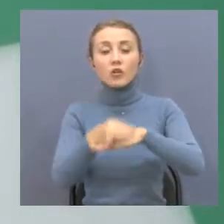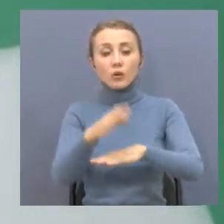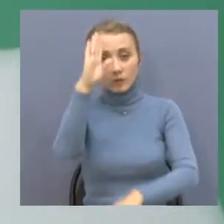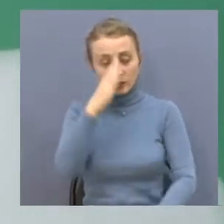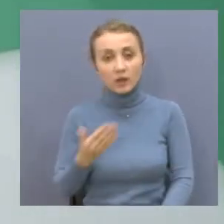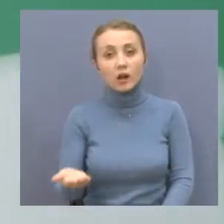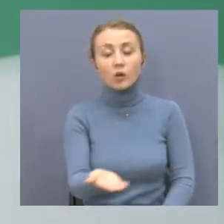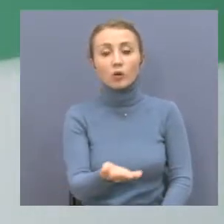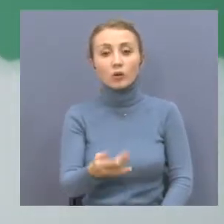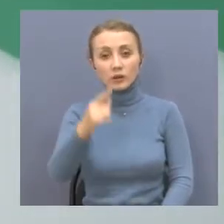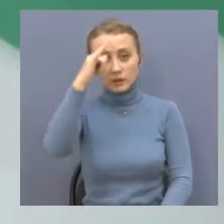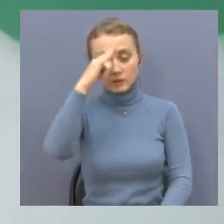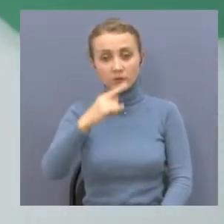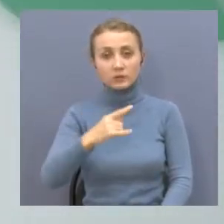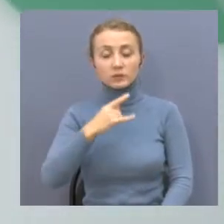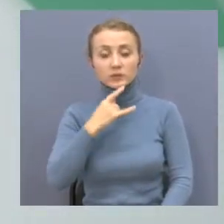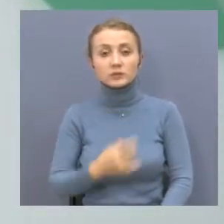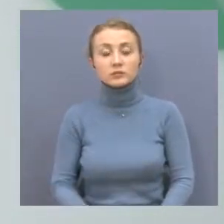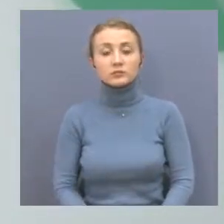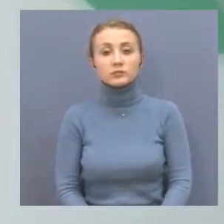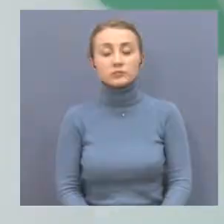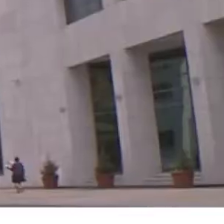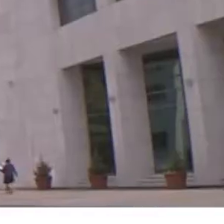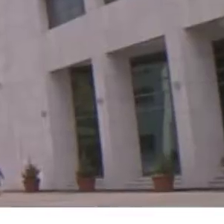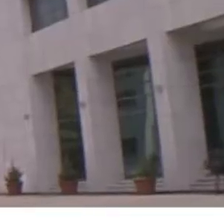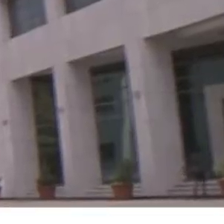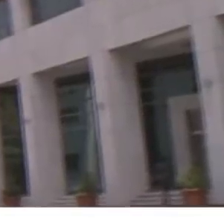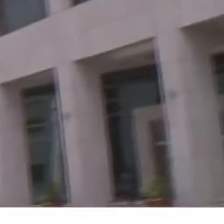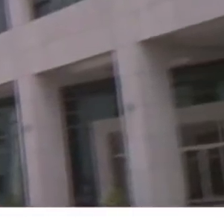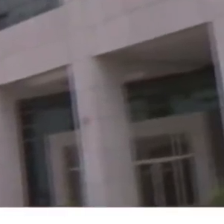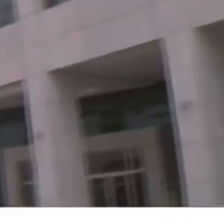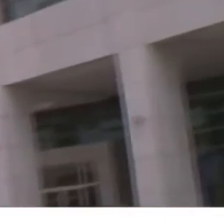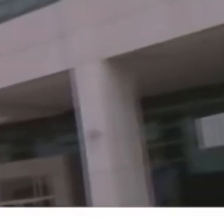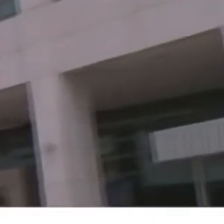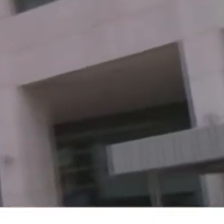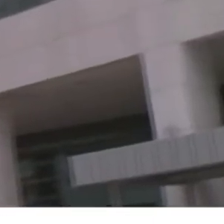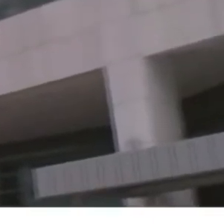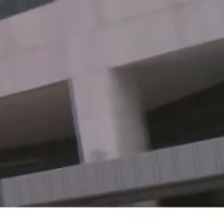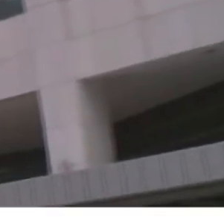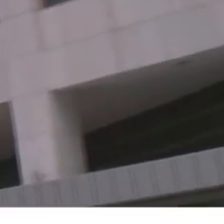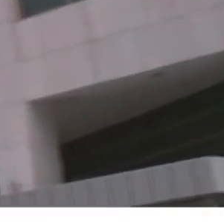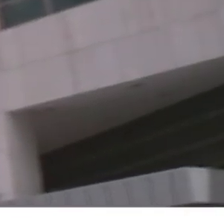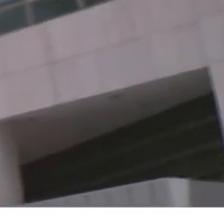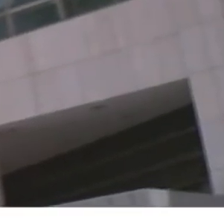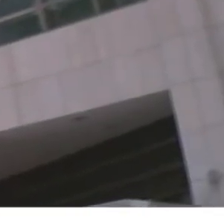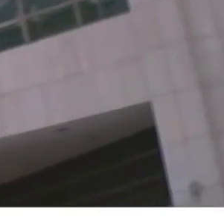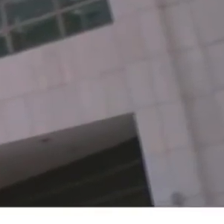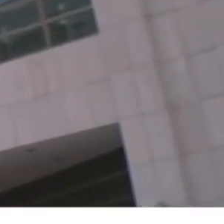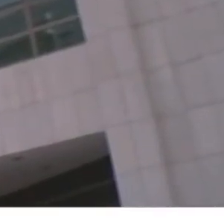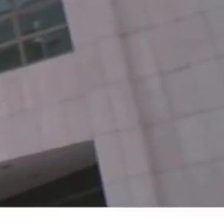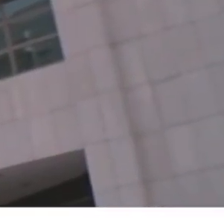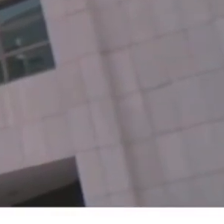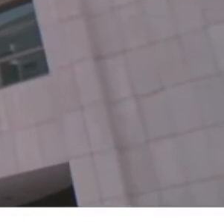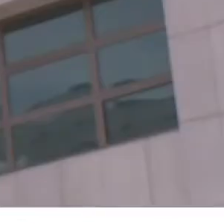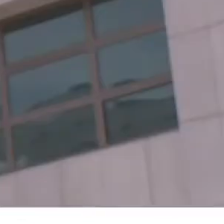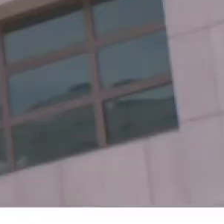демократияны нығайтып, еліміздің дамуына жаңа серпін беретінін айтып отыр. Мәжіліс, заң шығарушы төменгі палатадағы 7 депутат